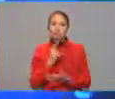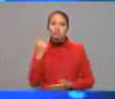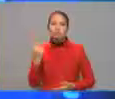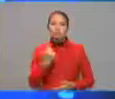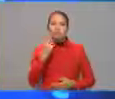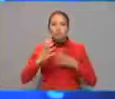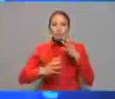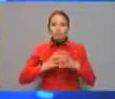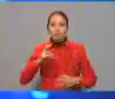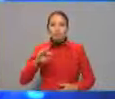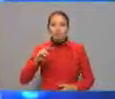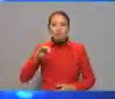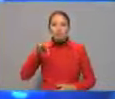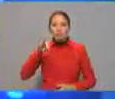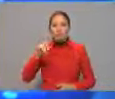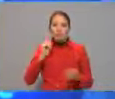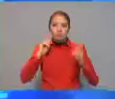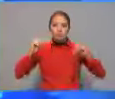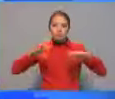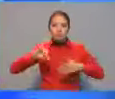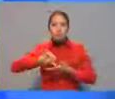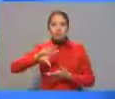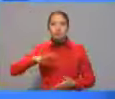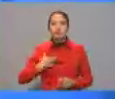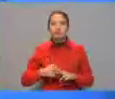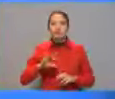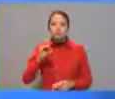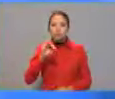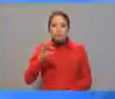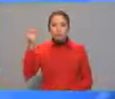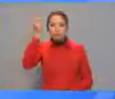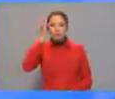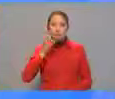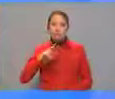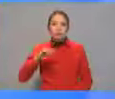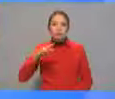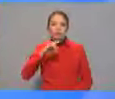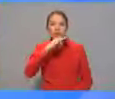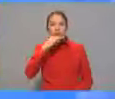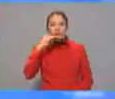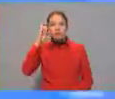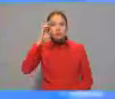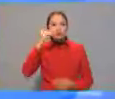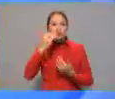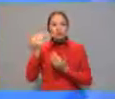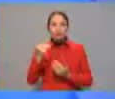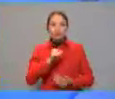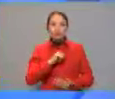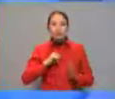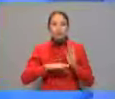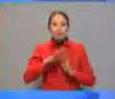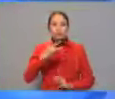рет халқаралық перфузиологтардың конференциясы өтті. Басқосуға Израиль, Германия, Латвия, Ресей мемлекеттерінің үздік